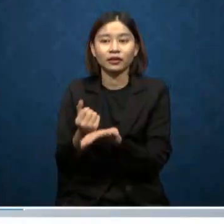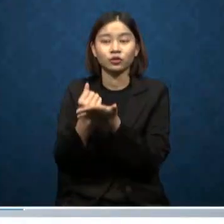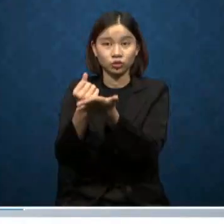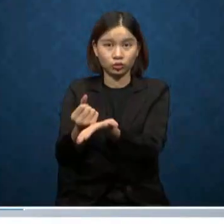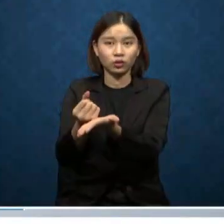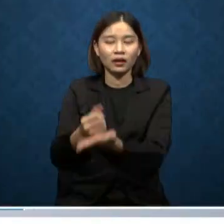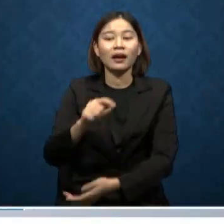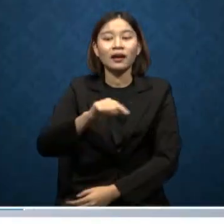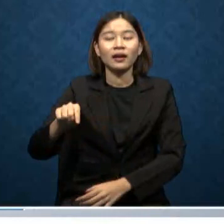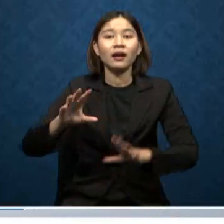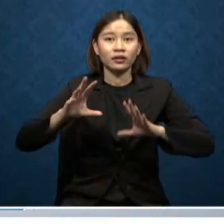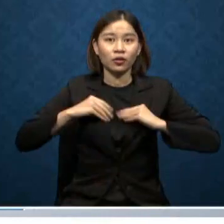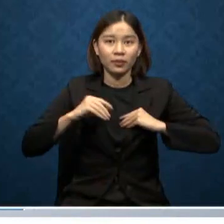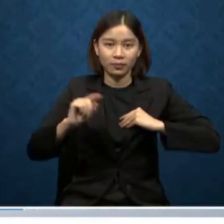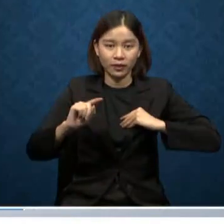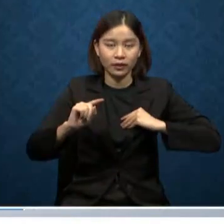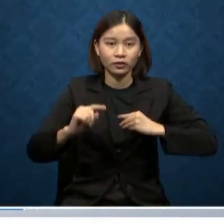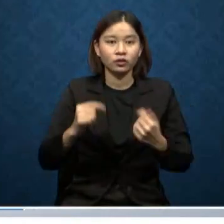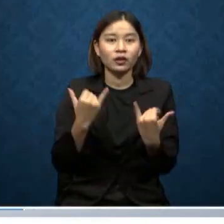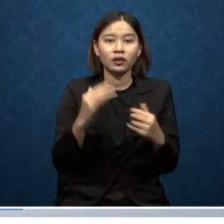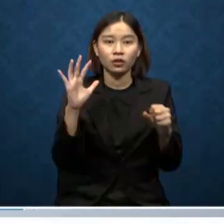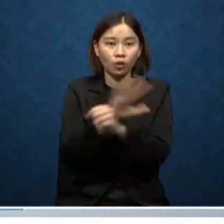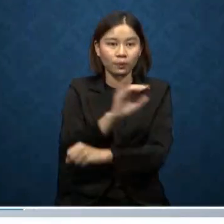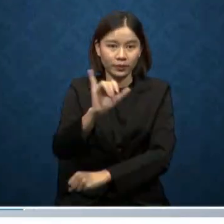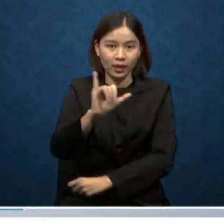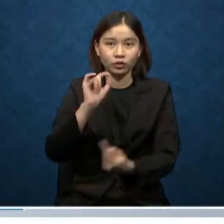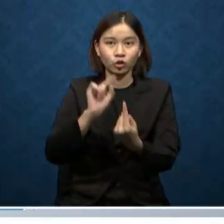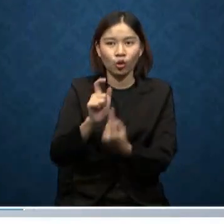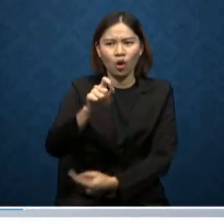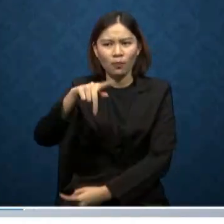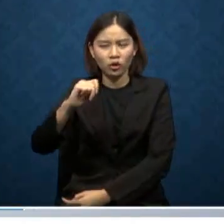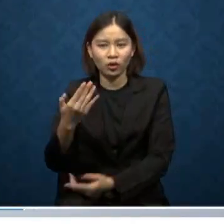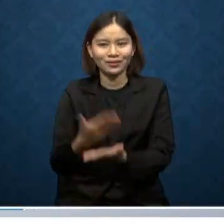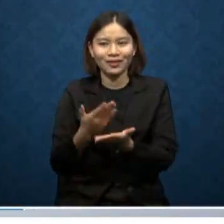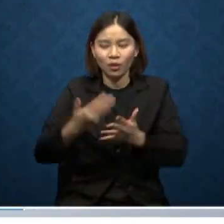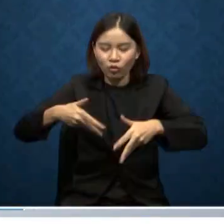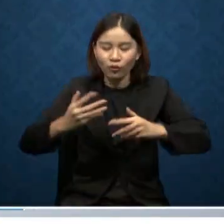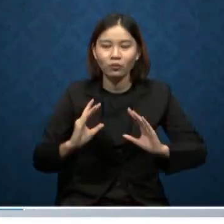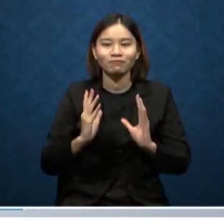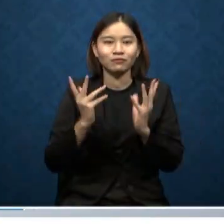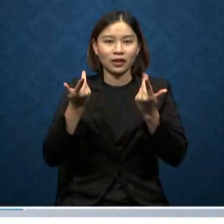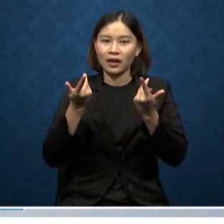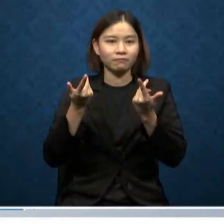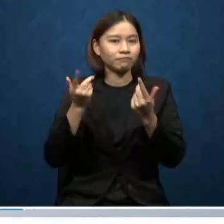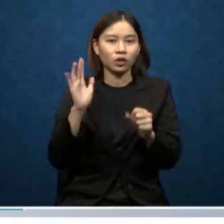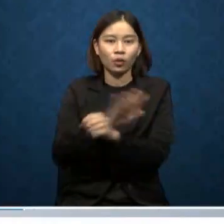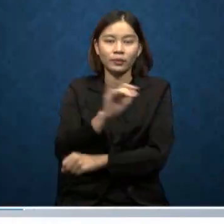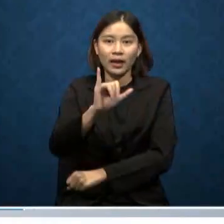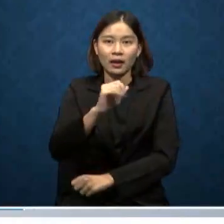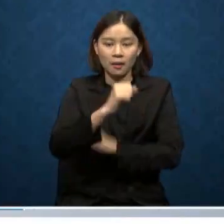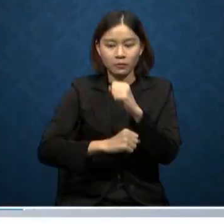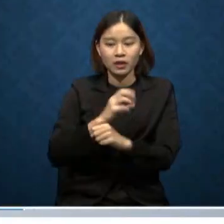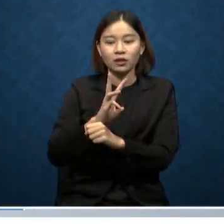ซึต้ยอมรับว่า ยังไม่ครบท่วนกับสิ่งที่ท้องถิ่นได้สูญเสยรายได้ในปี 25